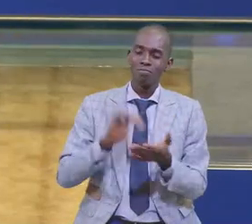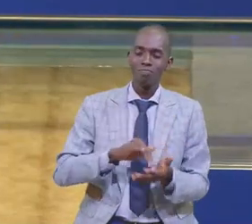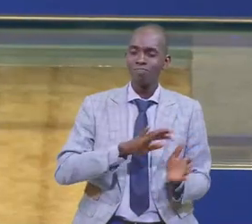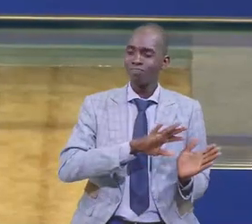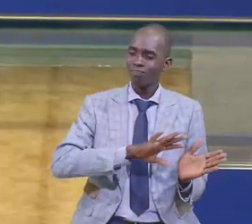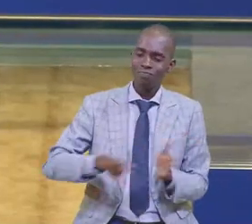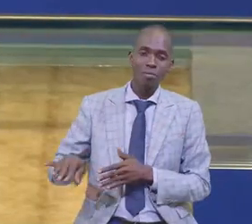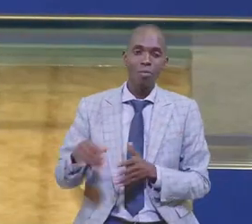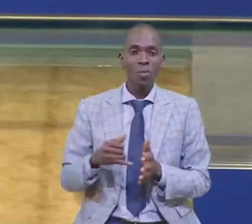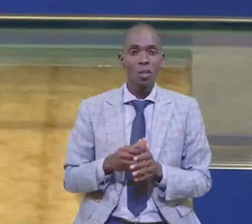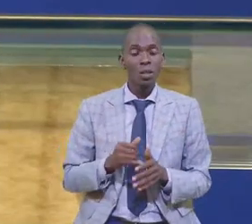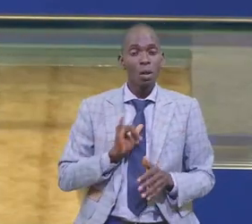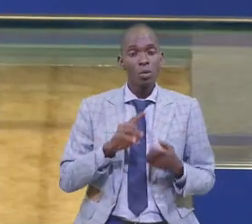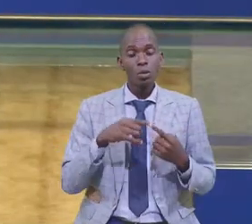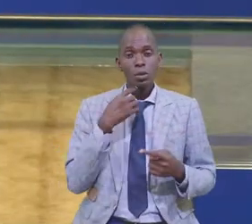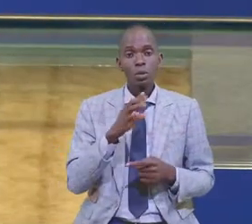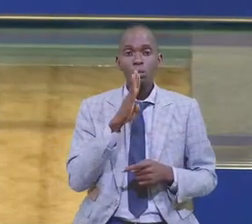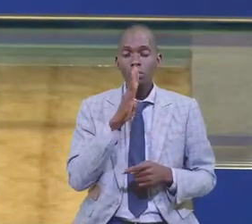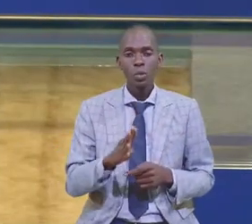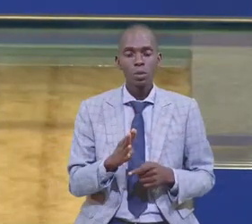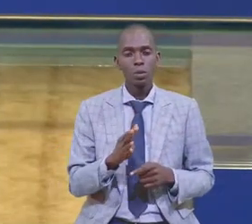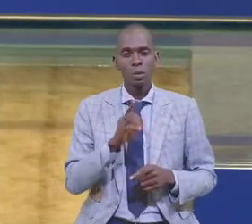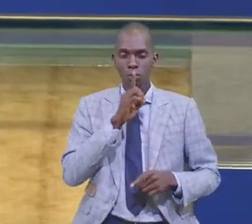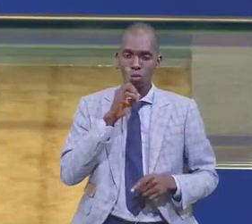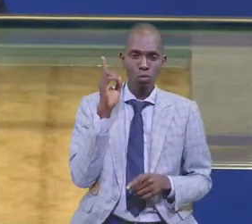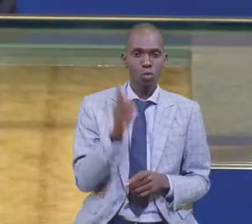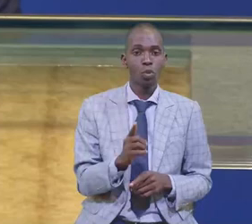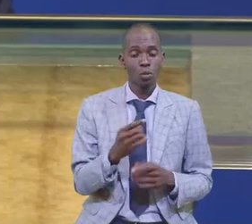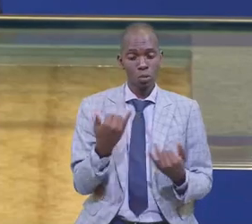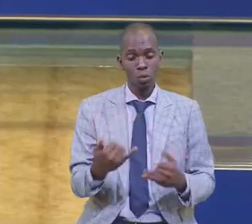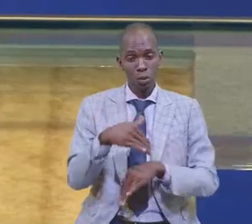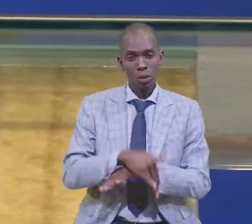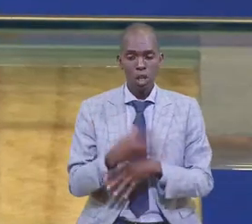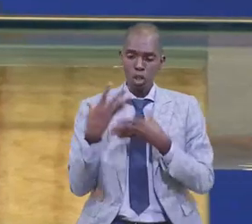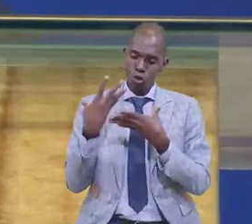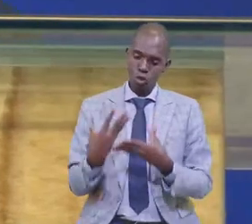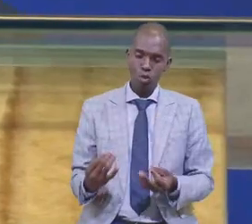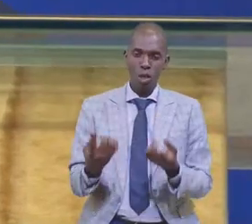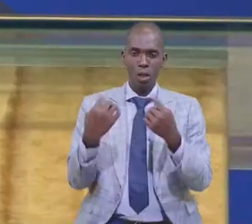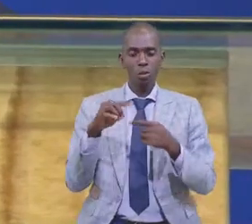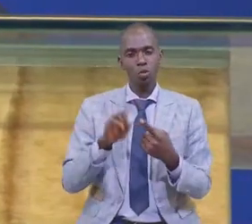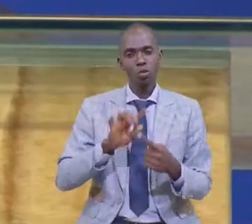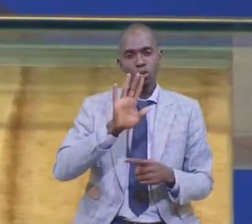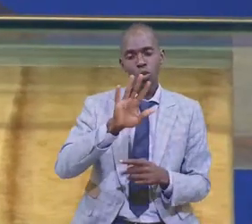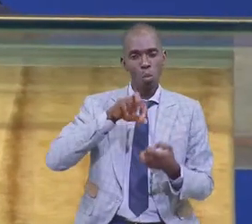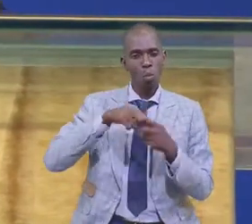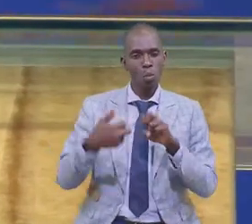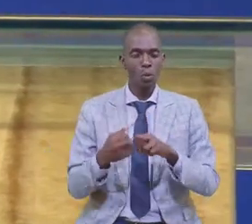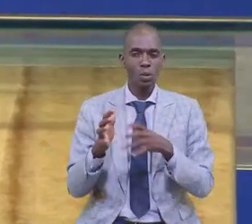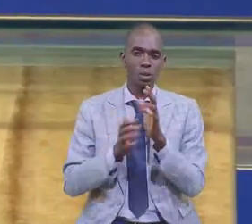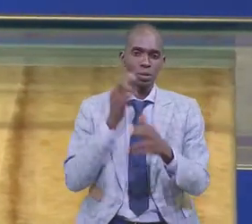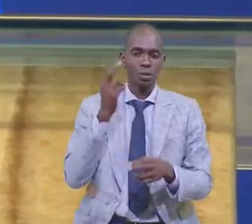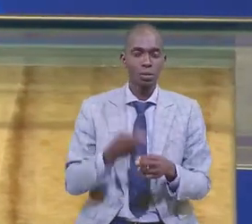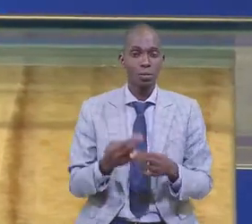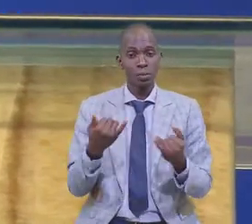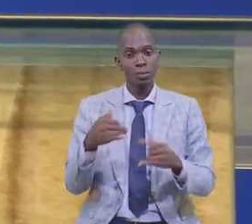toucher. Calme-toi. Sois assuré. Ce soir, la solution est venue à ton problème. Ce soir, nous